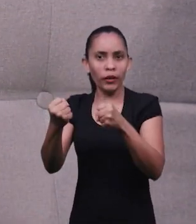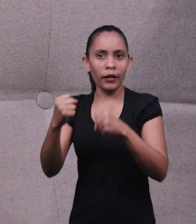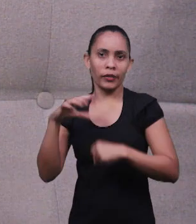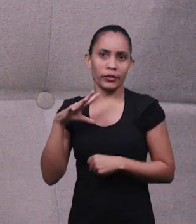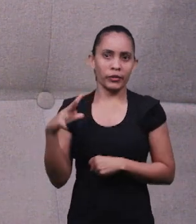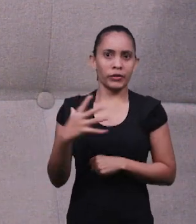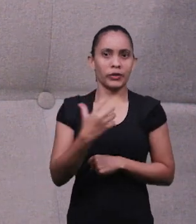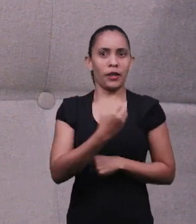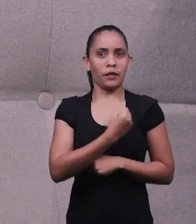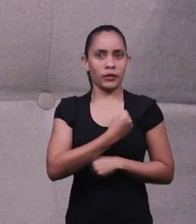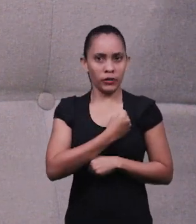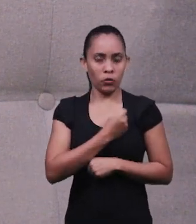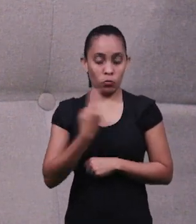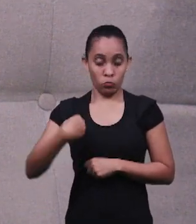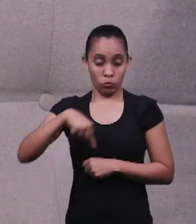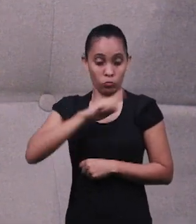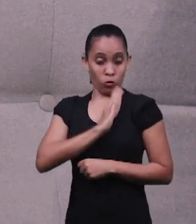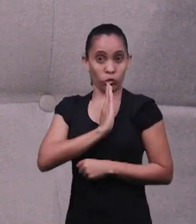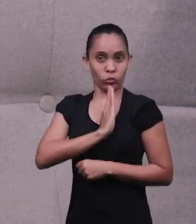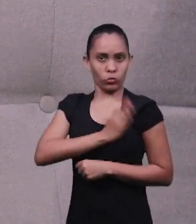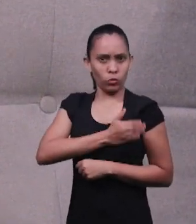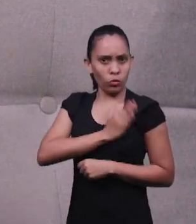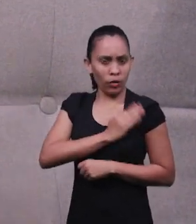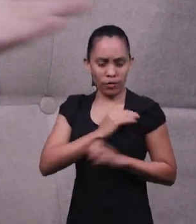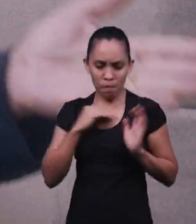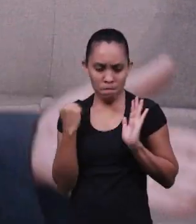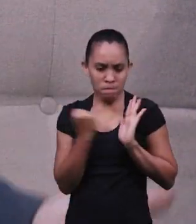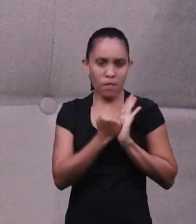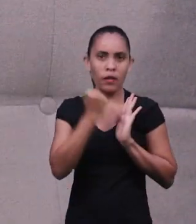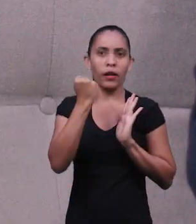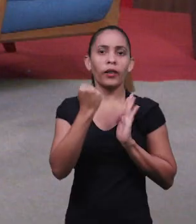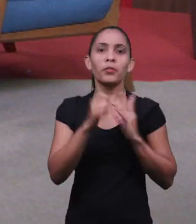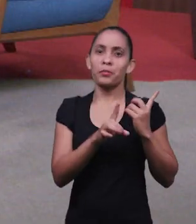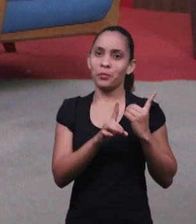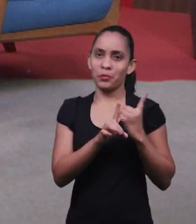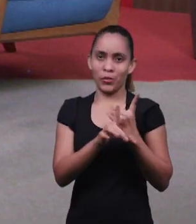nos cœurs, dans la vie de l'Église à travers la doctrine.